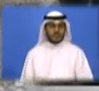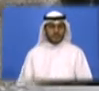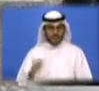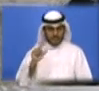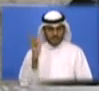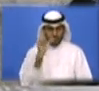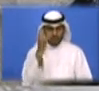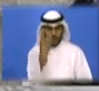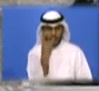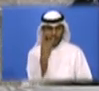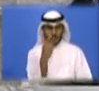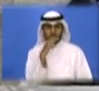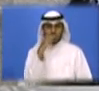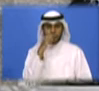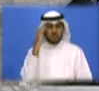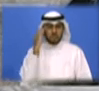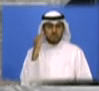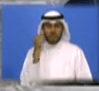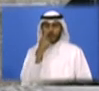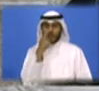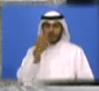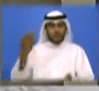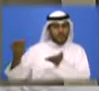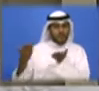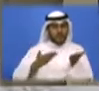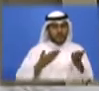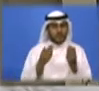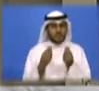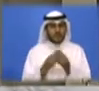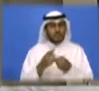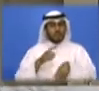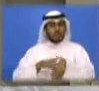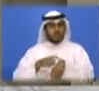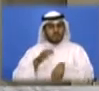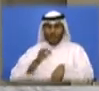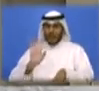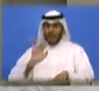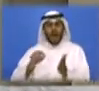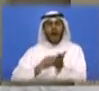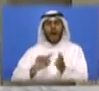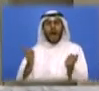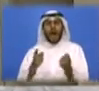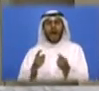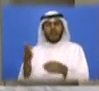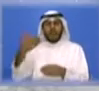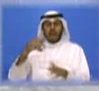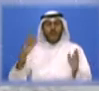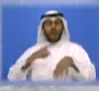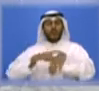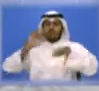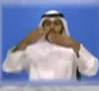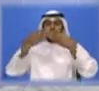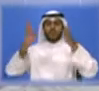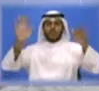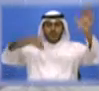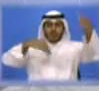سيتم استقبال السيدات لأعمال فحص الماموغرام دون موعد مسبق، مع إعطائهن نصائح وإرشادات